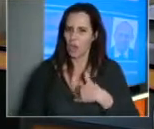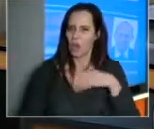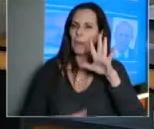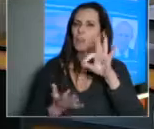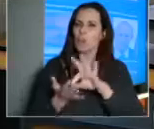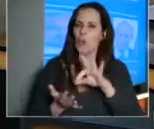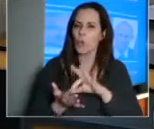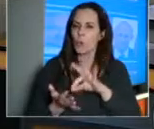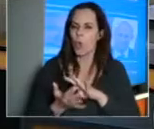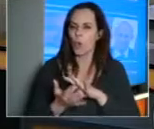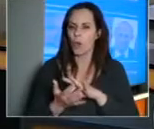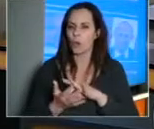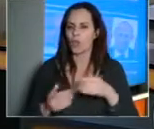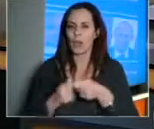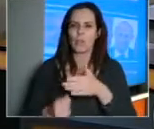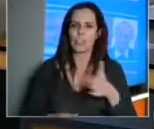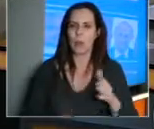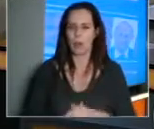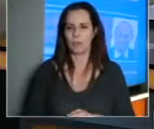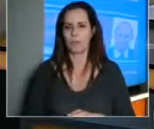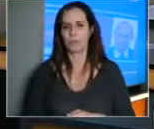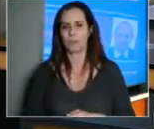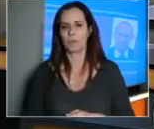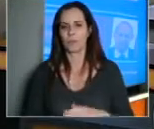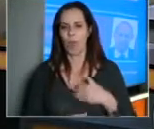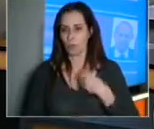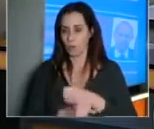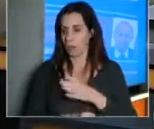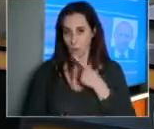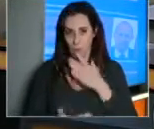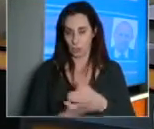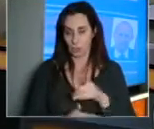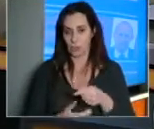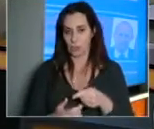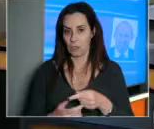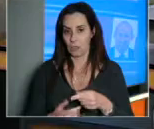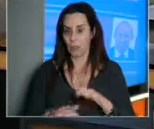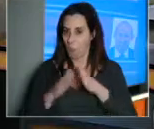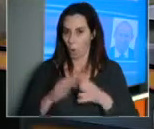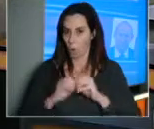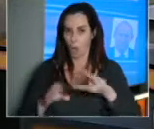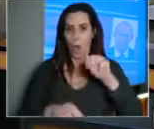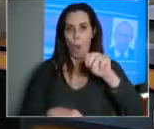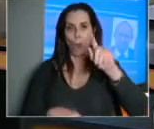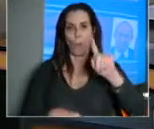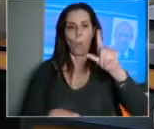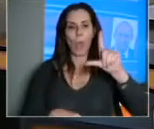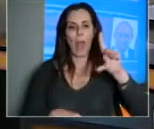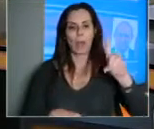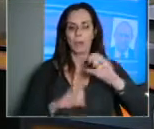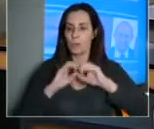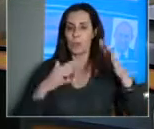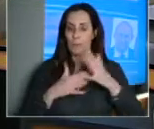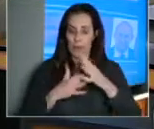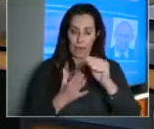חמש נקודות נואשות של הארגון השמאלני הקיצוני. לא, אז זהו, אז תראי, אז קודם כל אנחנו עשינו גם גילוי נאות, אמרנו זה ארגון מולד שפרסם את הדוח הזה, את